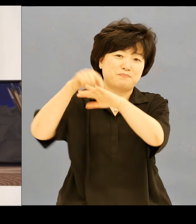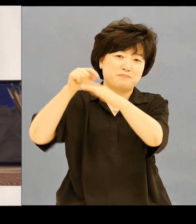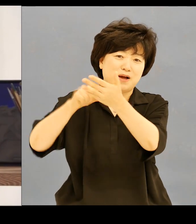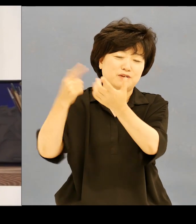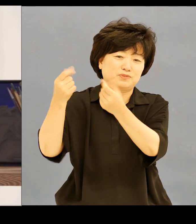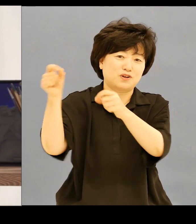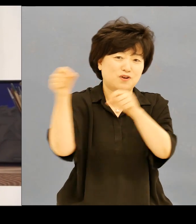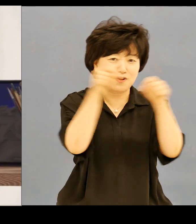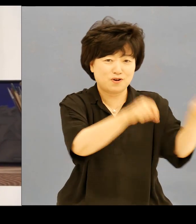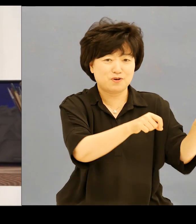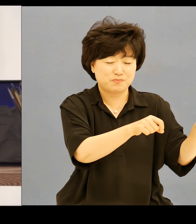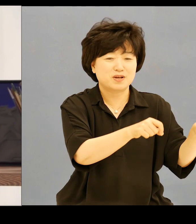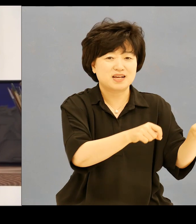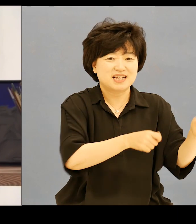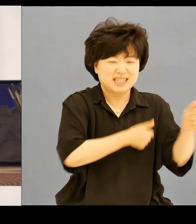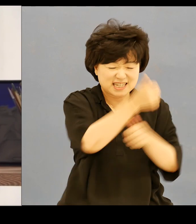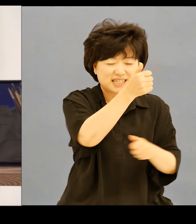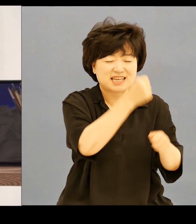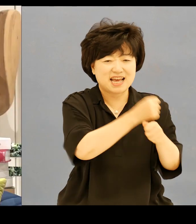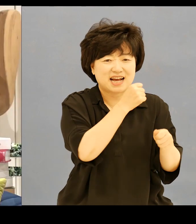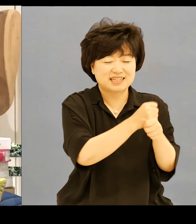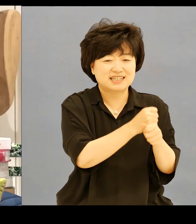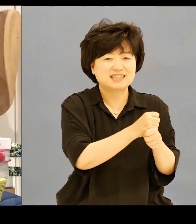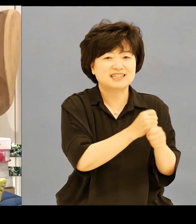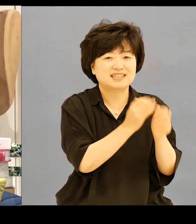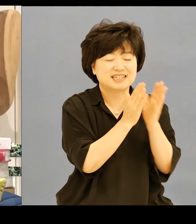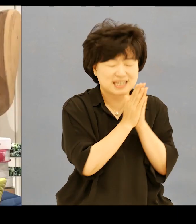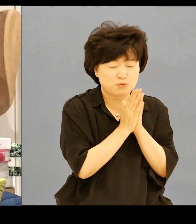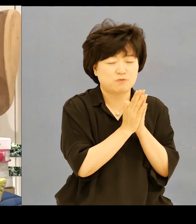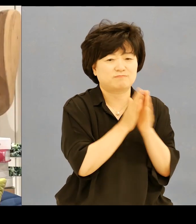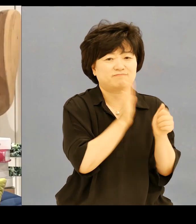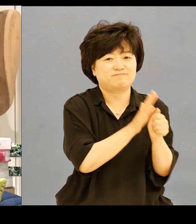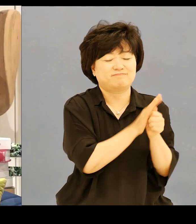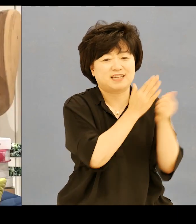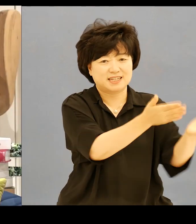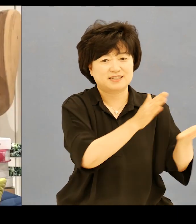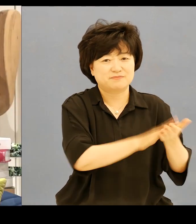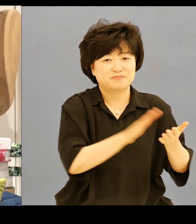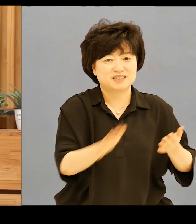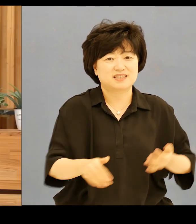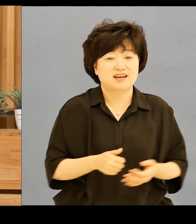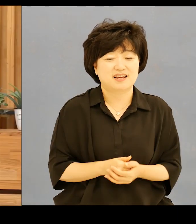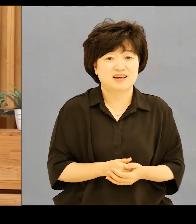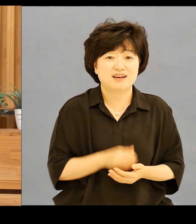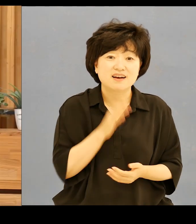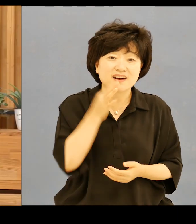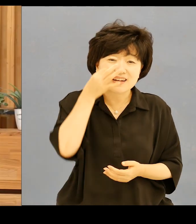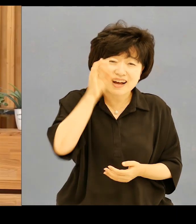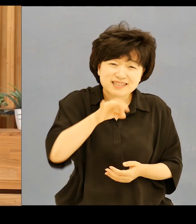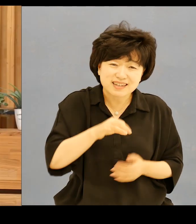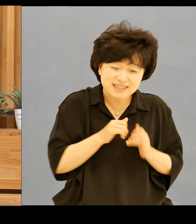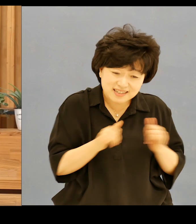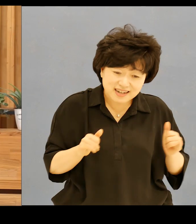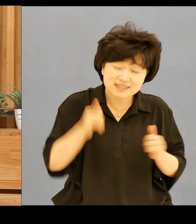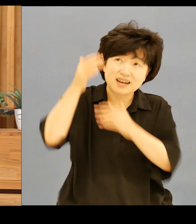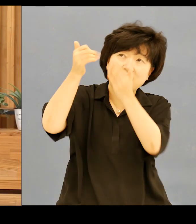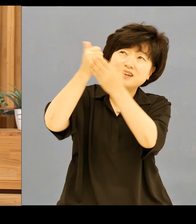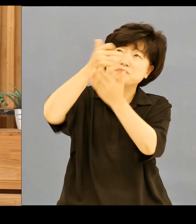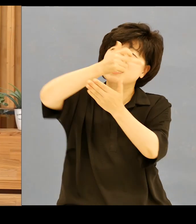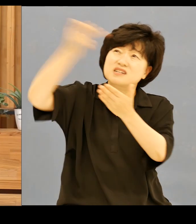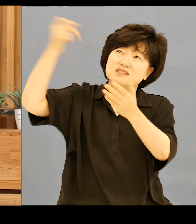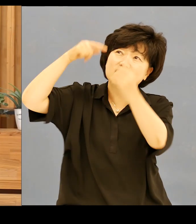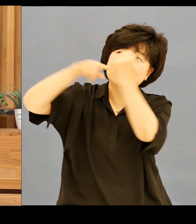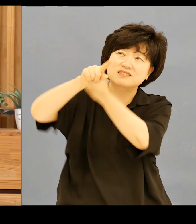이기시고 승리하시기를 제가 기도하고 응원하겠습니다. 감사합니다. 네. 우리 하찮은 인간이 하나님의 뜻을 어떻게 알겠어요?